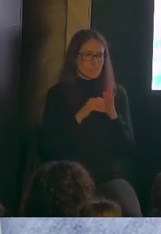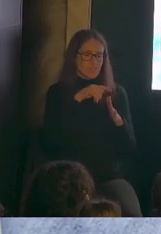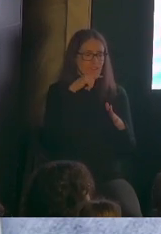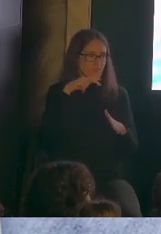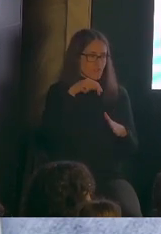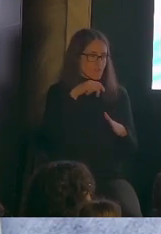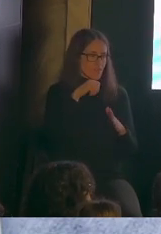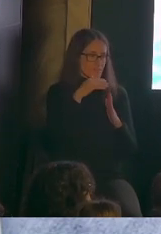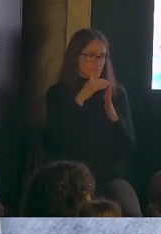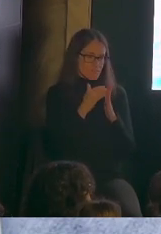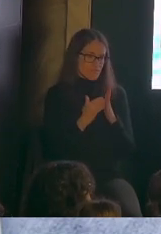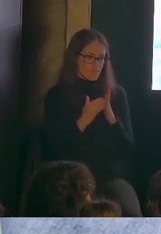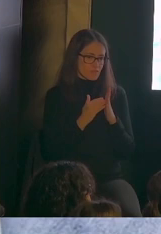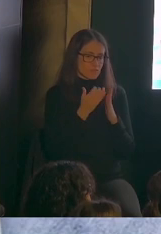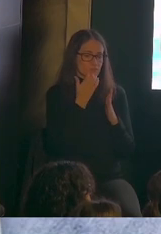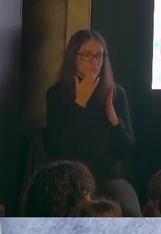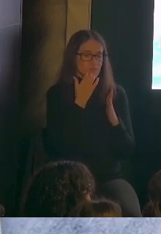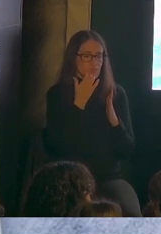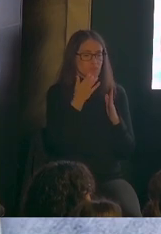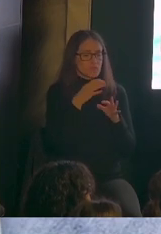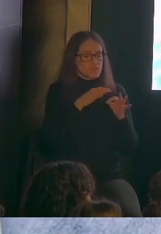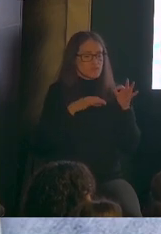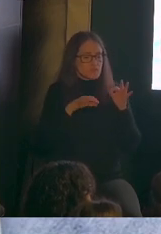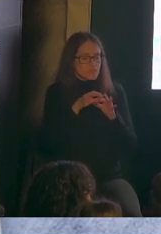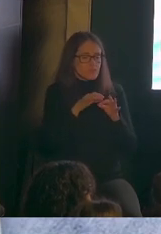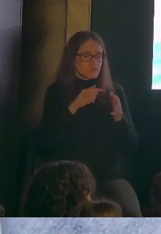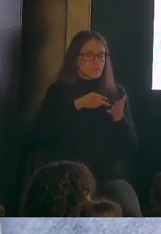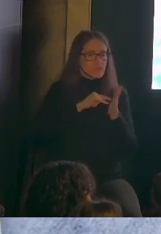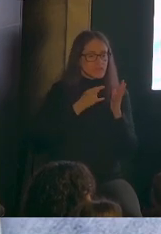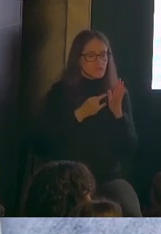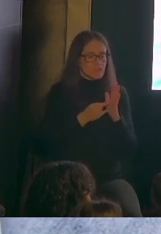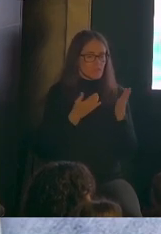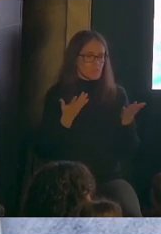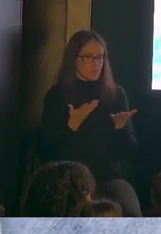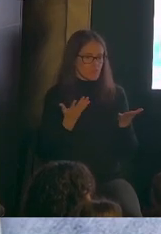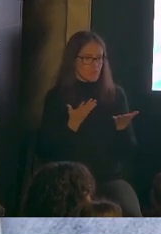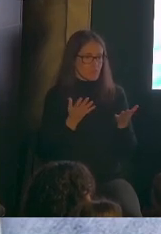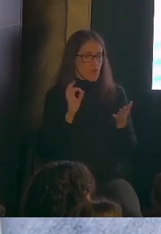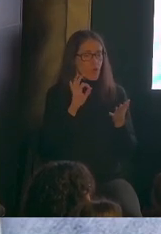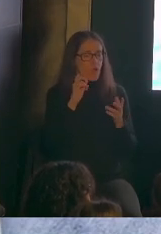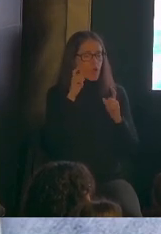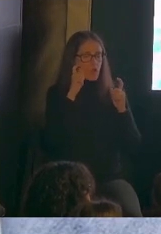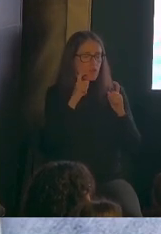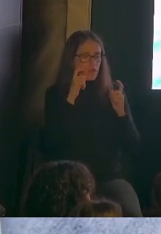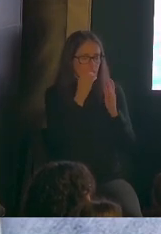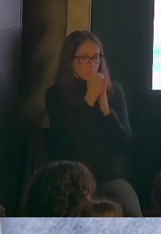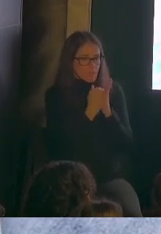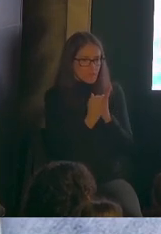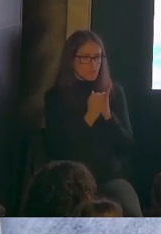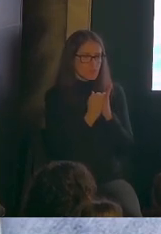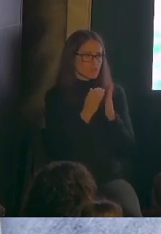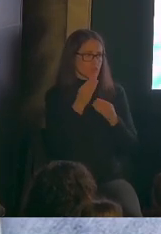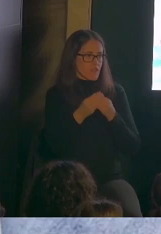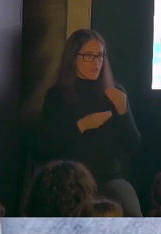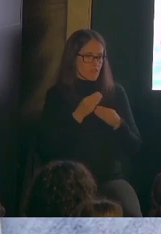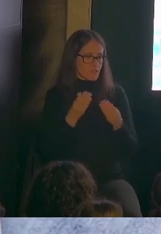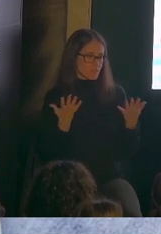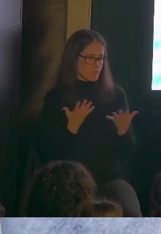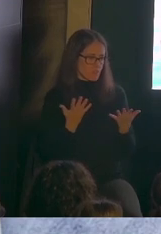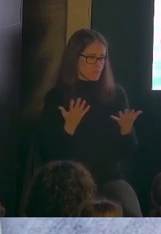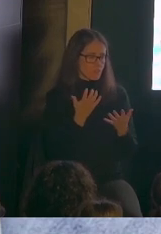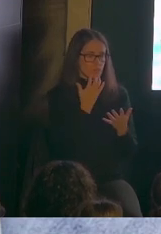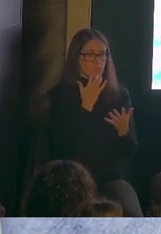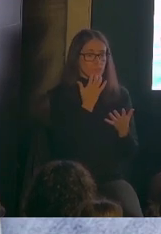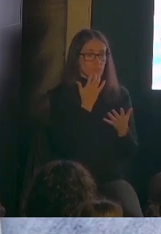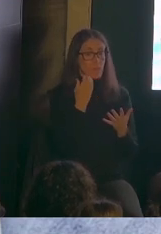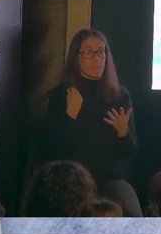Ingredients que potser utilitzo pel tema de substituir o rebaixar els sucres serien les